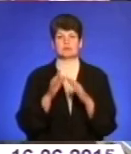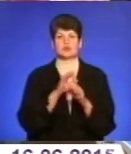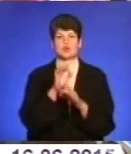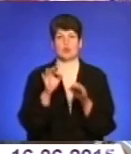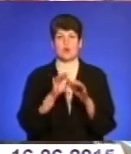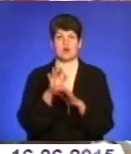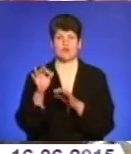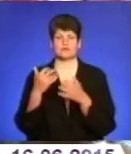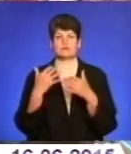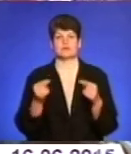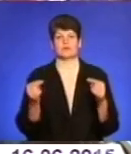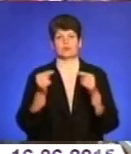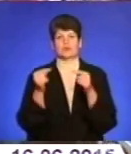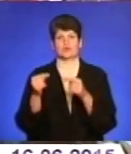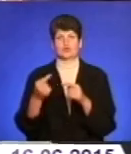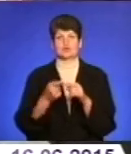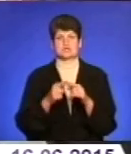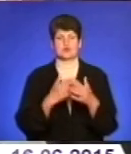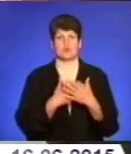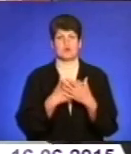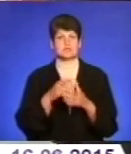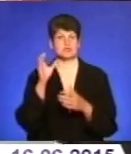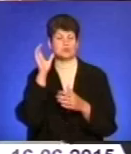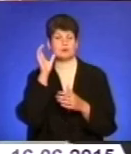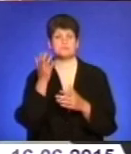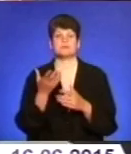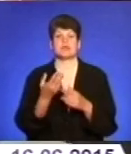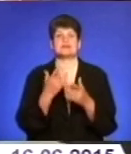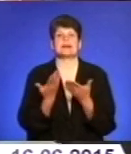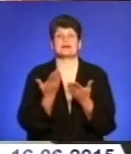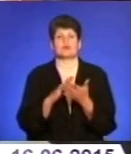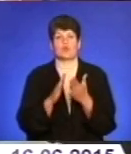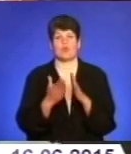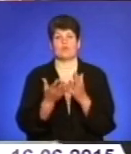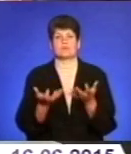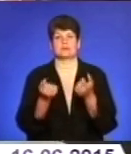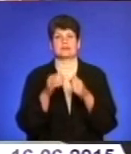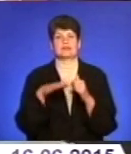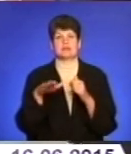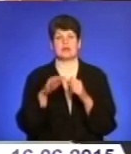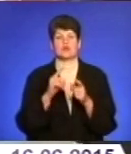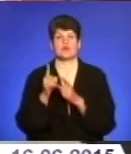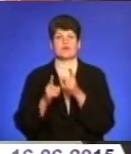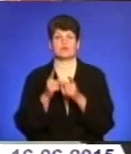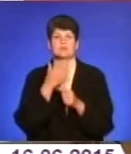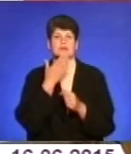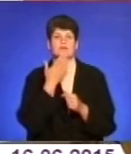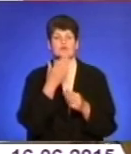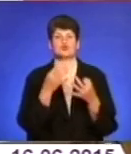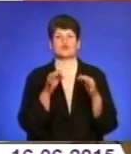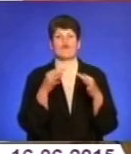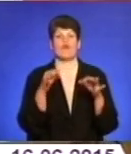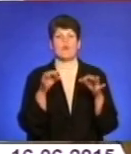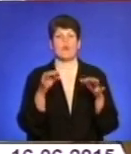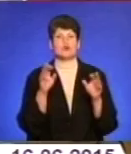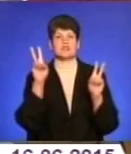вже відповідно до цих громадських слухань. За яких умов нарешті підтримують територіальну реформу, запитуємо свободівців, які